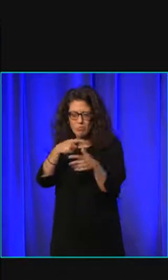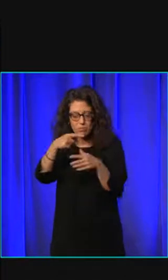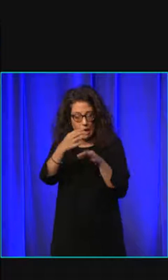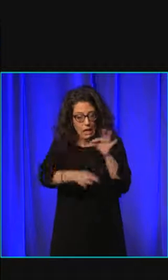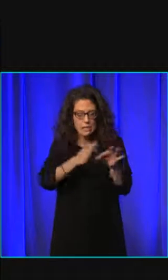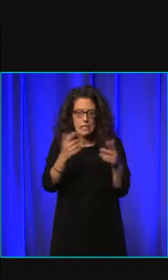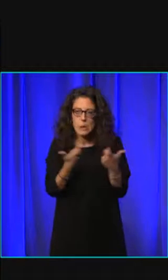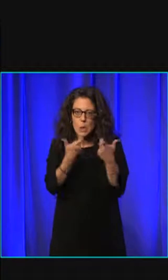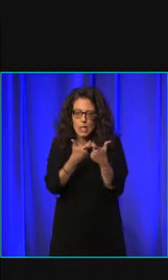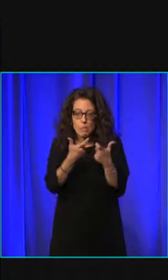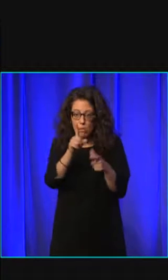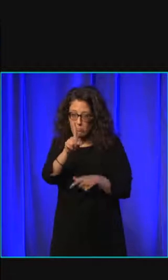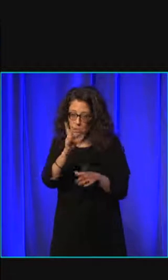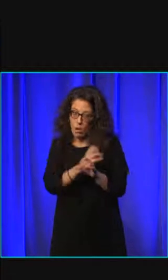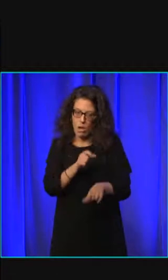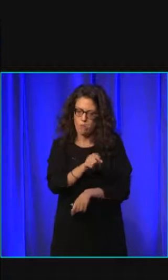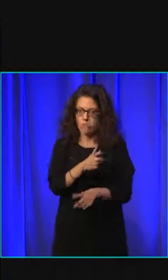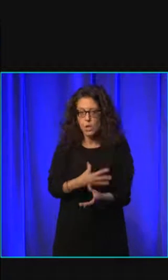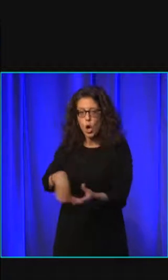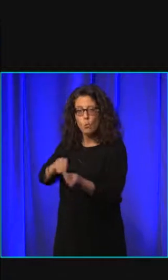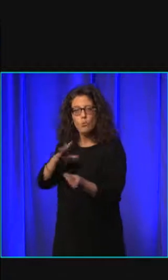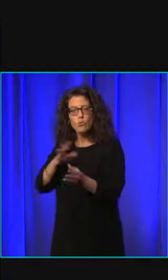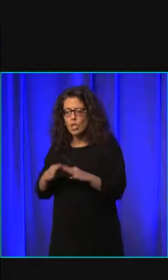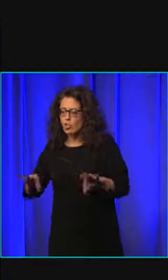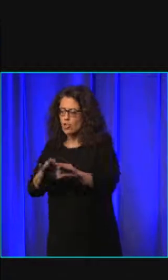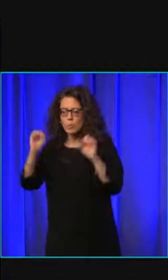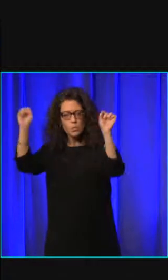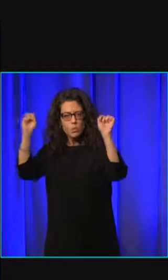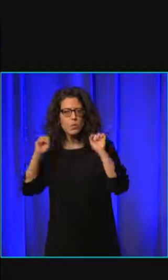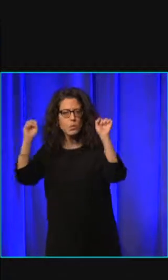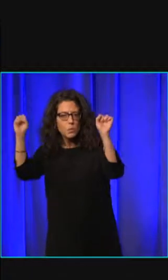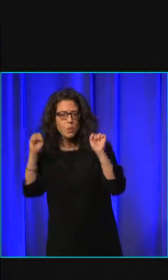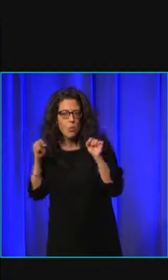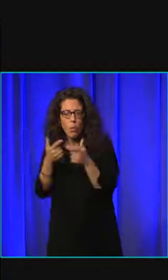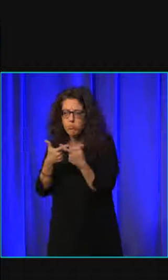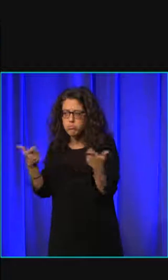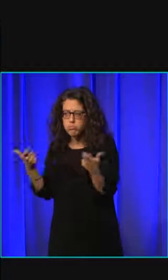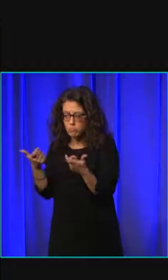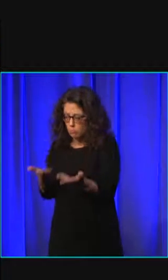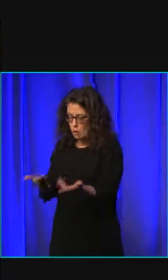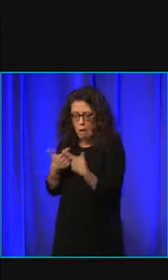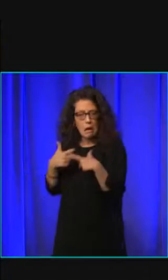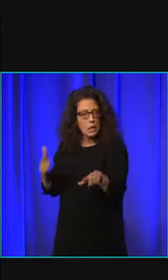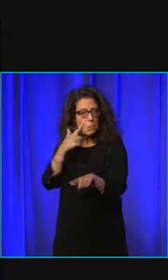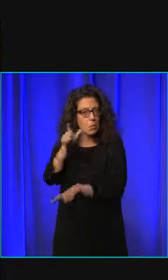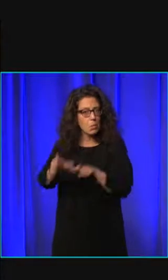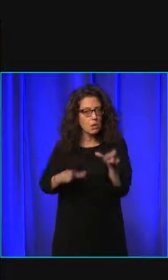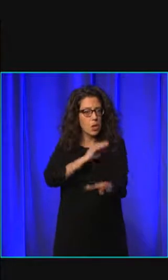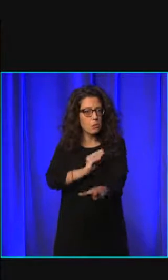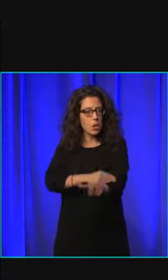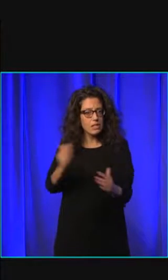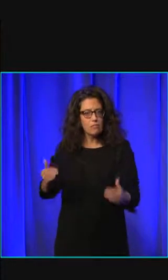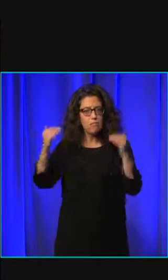sont extraordinaires, se greffent un certain nombre de salles de musculation qui sont à la disposition des athlètes. De la